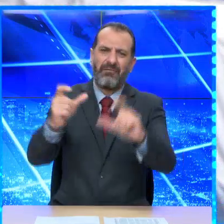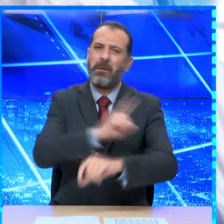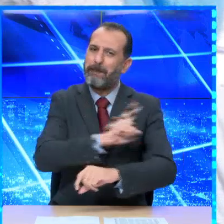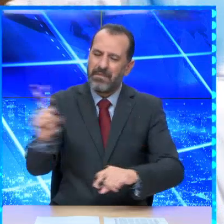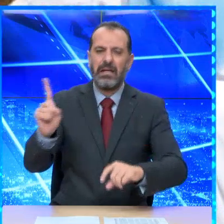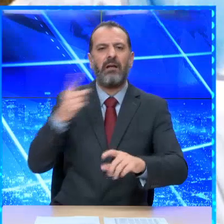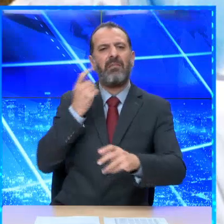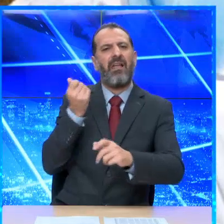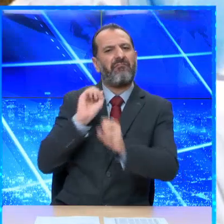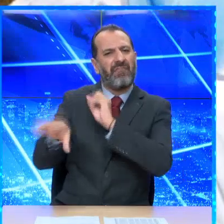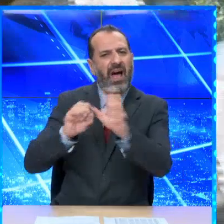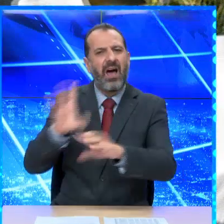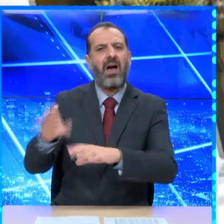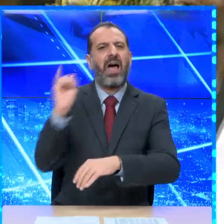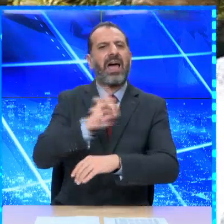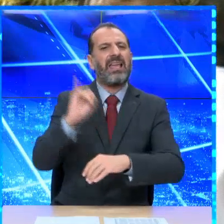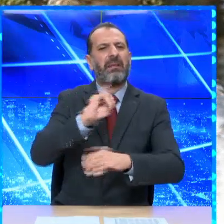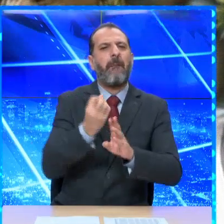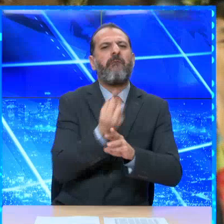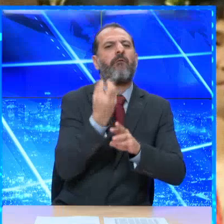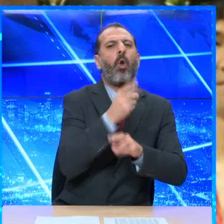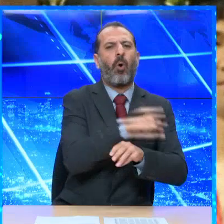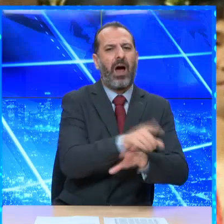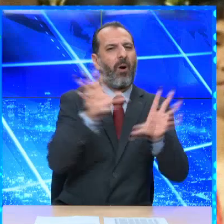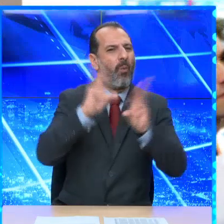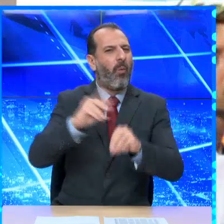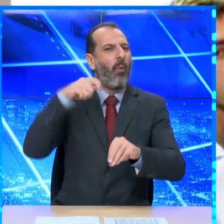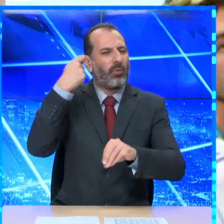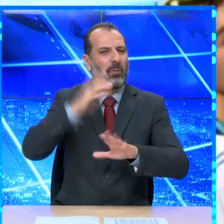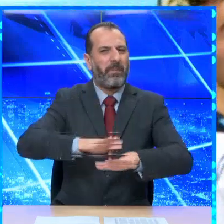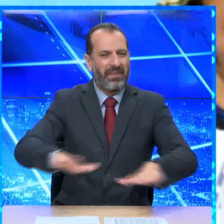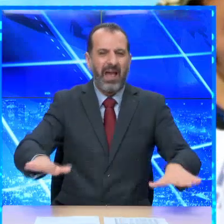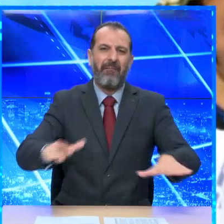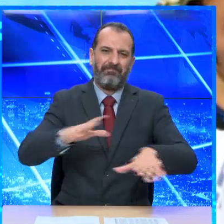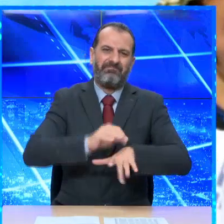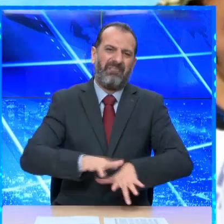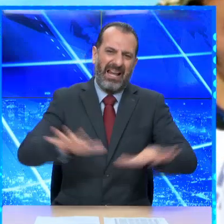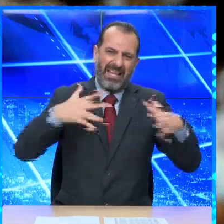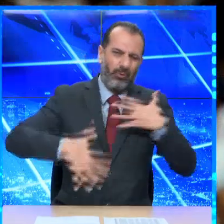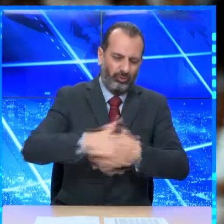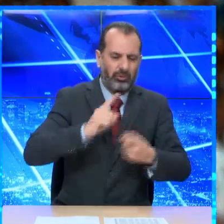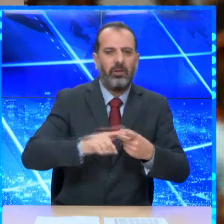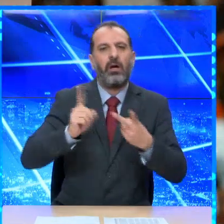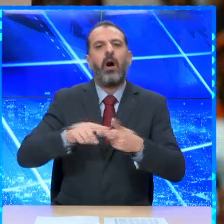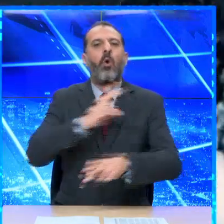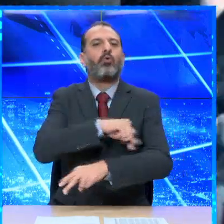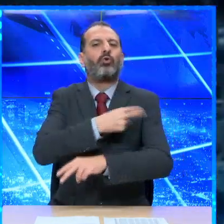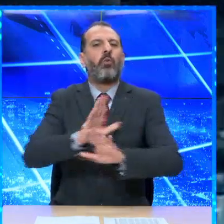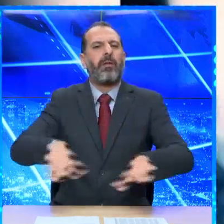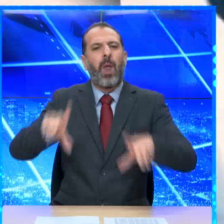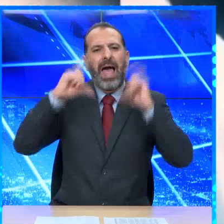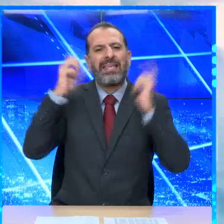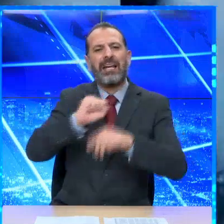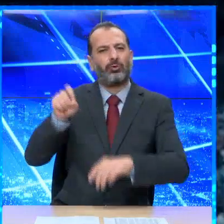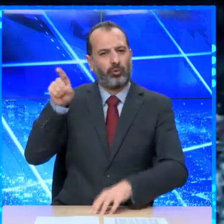στη μνήμη του στα ιδρύματα Φλόγα, που είναι ο Συλλόγος Γονέων Παιδών με Ενοπλασματική Ασθένεια, στο Νοσοκομείο Παιδών Αγία Σοφία